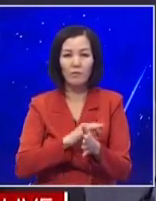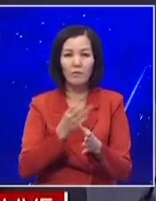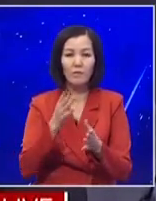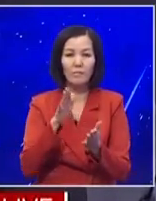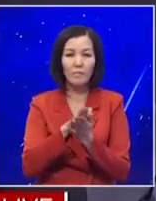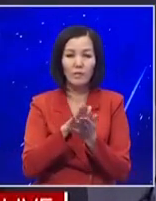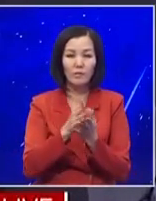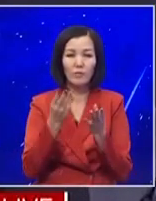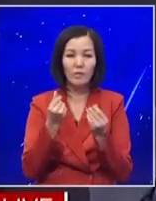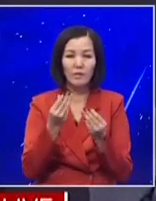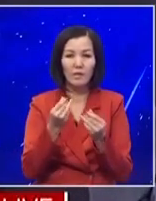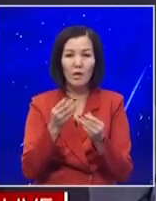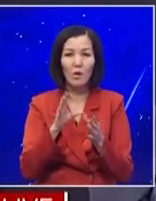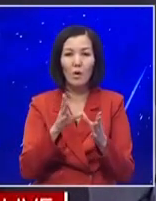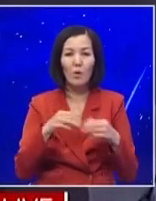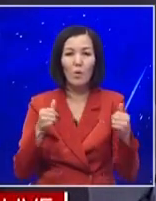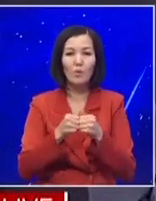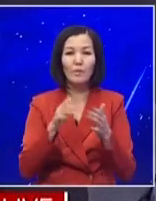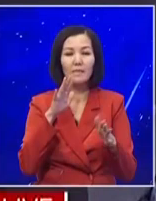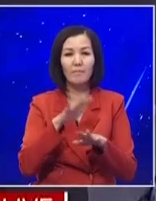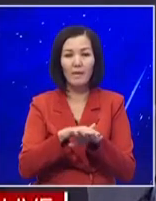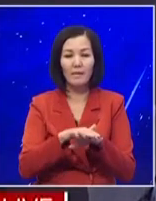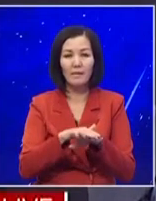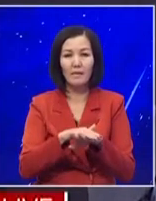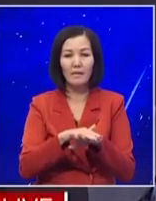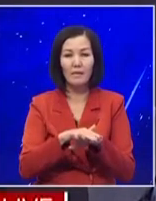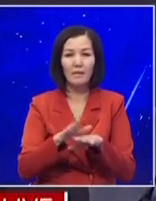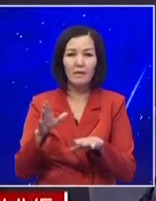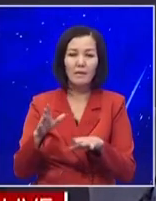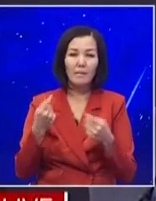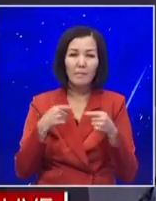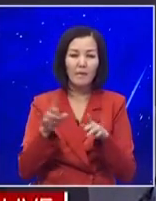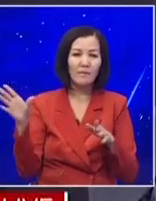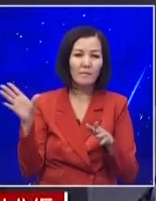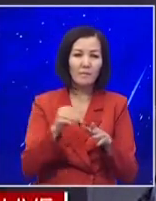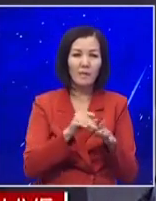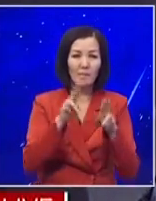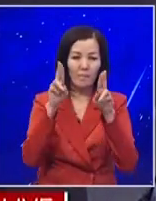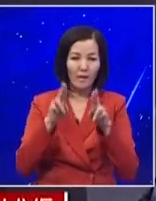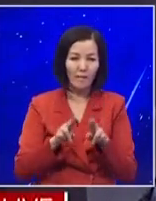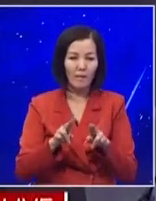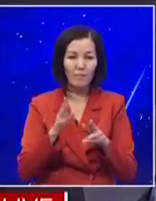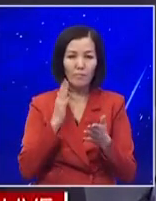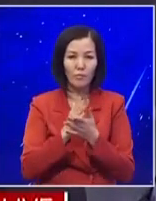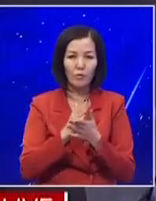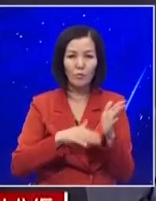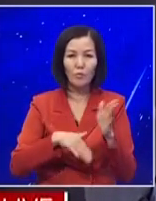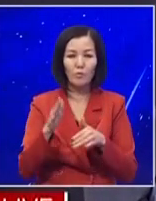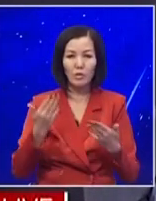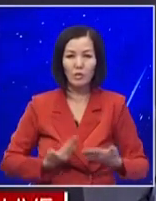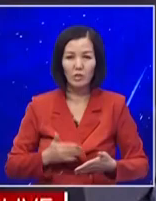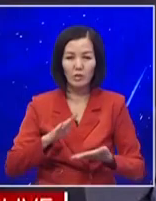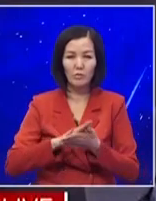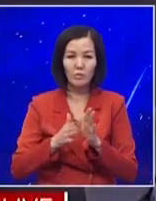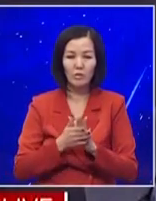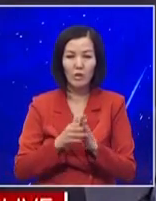этапе предлагается определить от Басыбанк. Механизмы все будут изложены в правилах. По улучшению жилищных условий